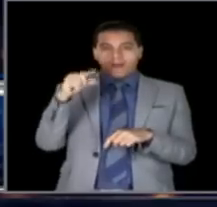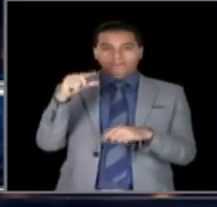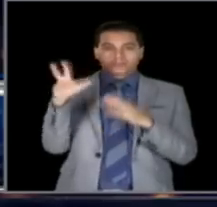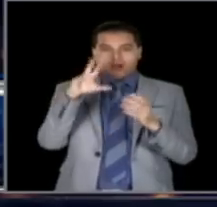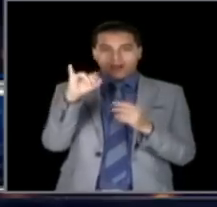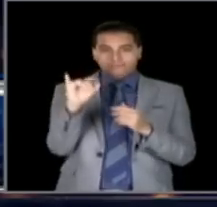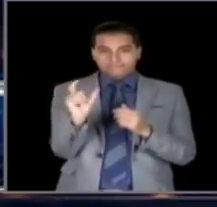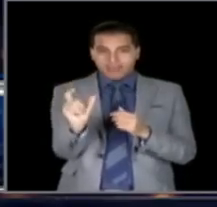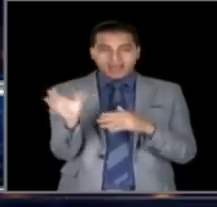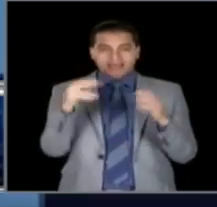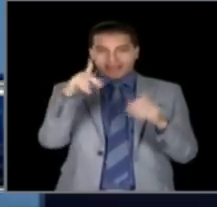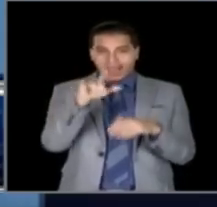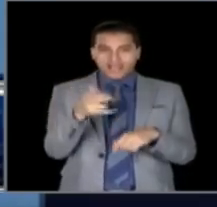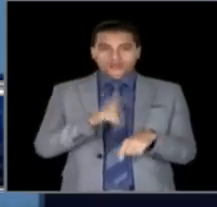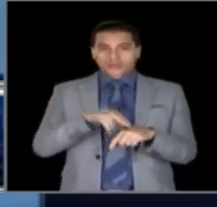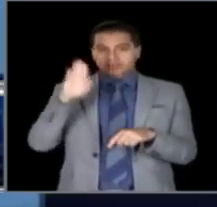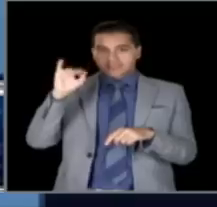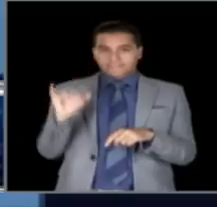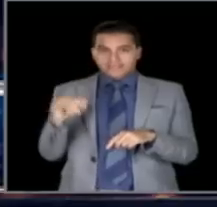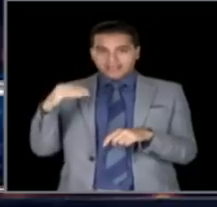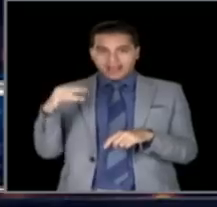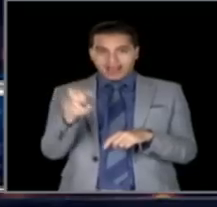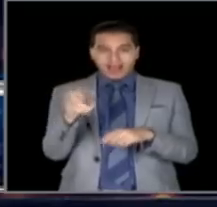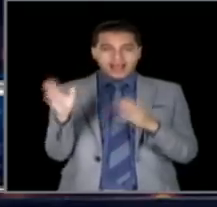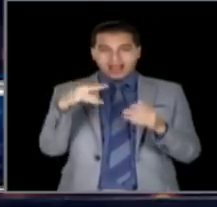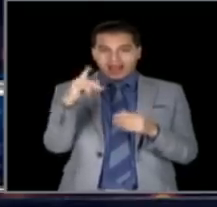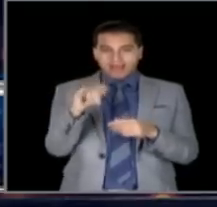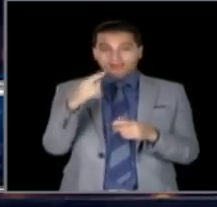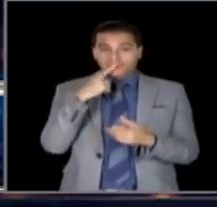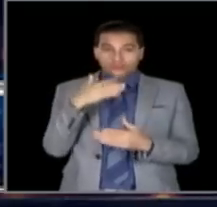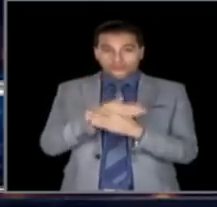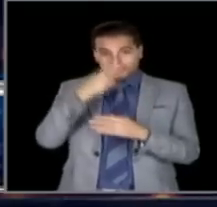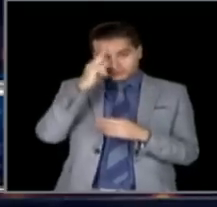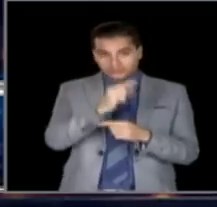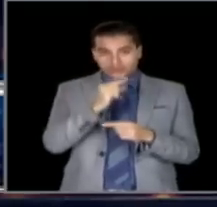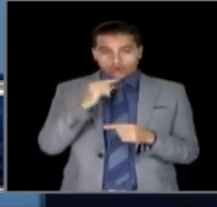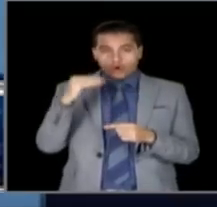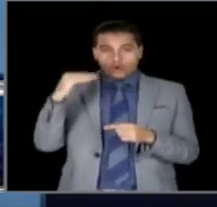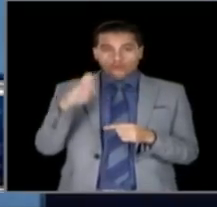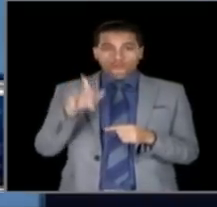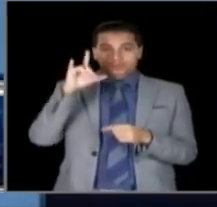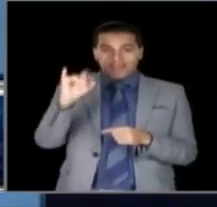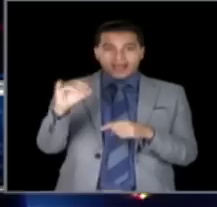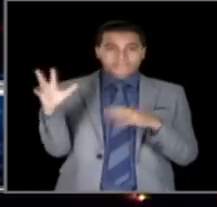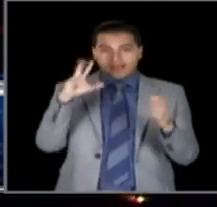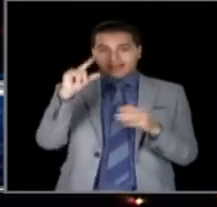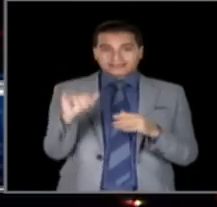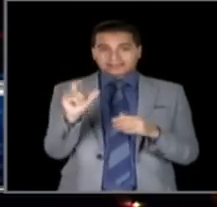وسميحة أيوب. حسام الدين مصطفى. حسام الدين مصطفى إجابة خاطئة.